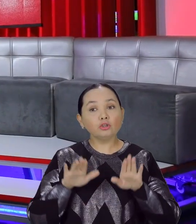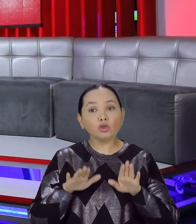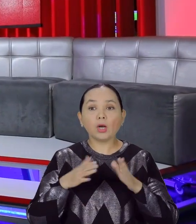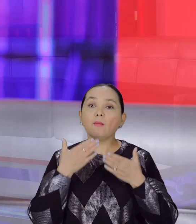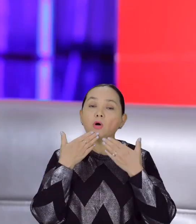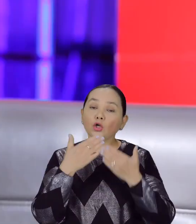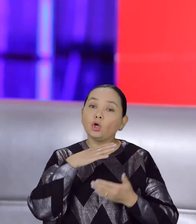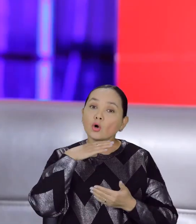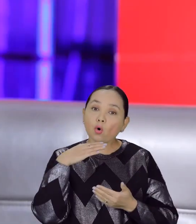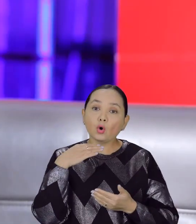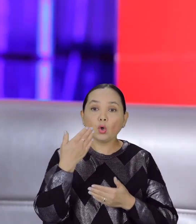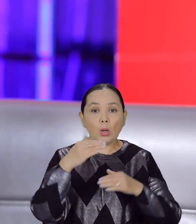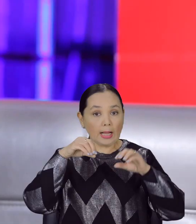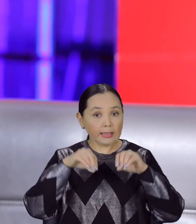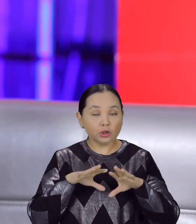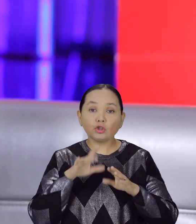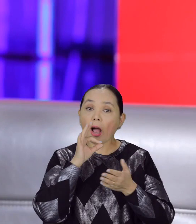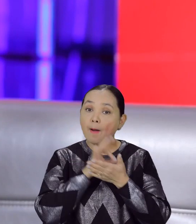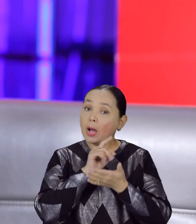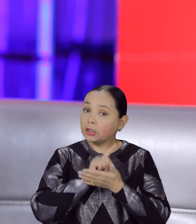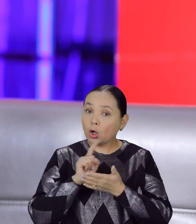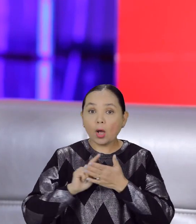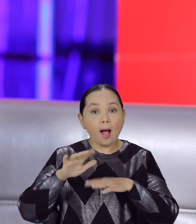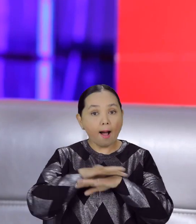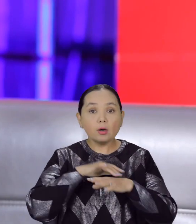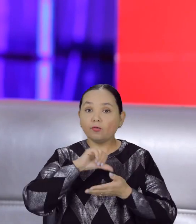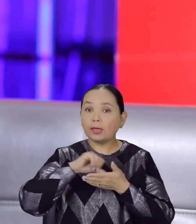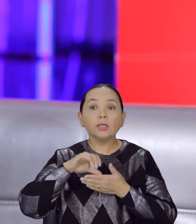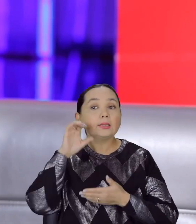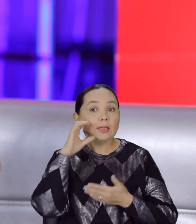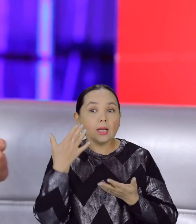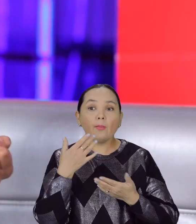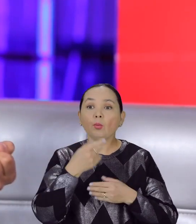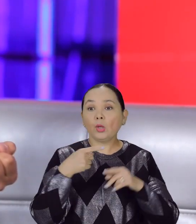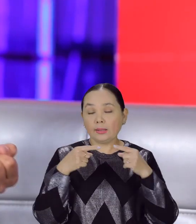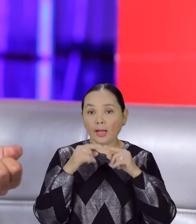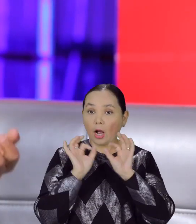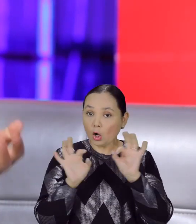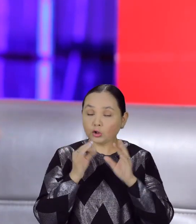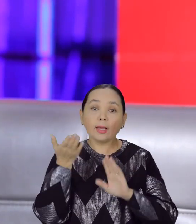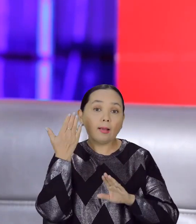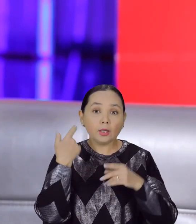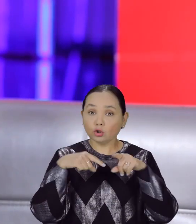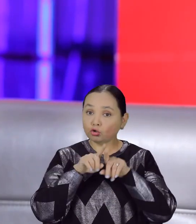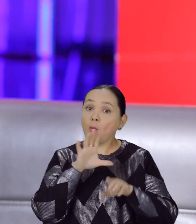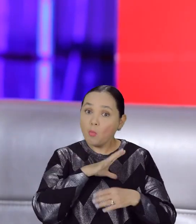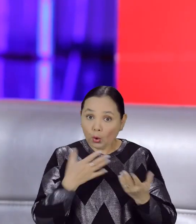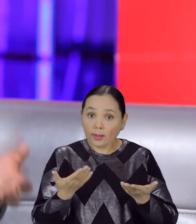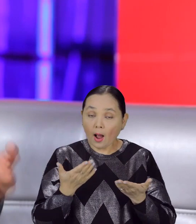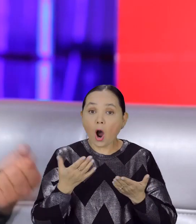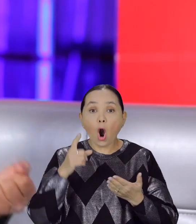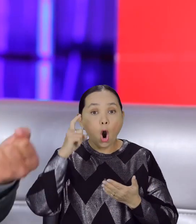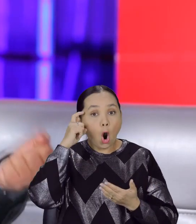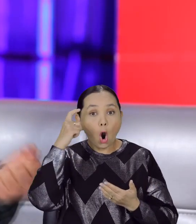Joylardan murojaatlar ko'p. Ularning yechimida amaldorlar ham aholi vakillarini tinglayapti. Buni ham tan olib aytish kerak. Ilgari shunday bo'lganmi?